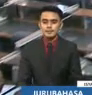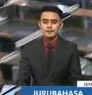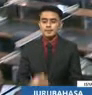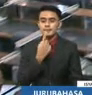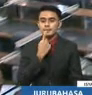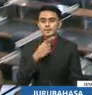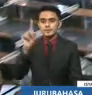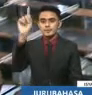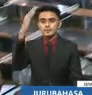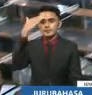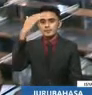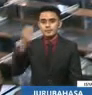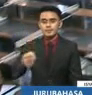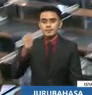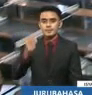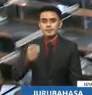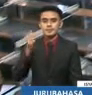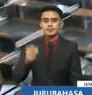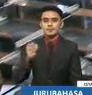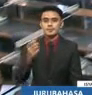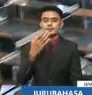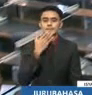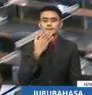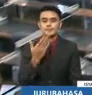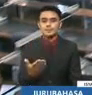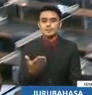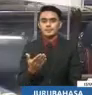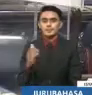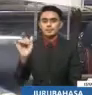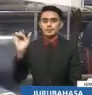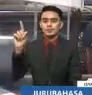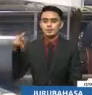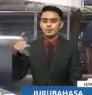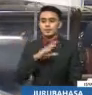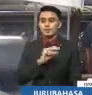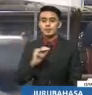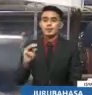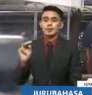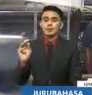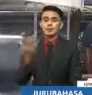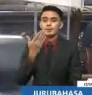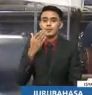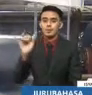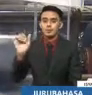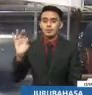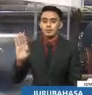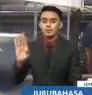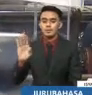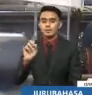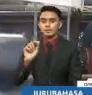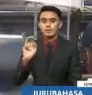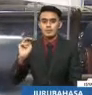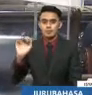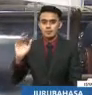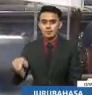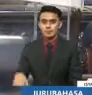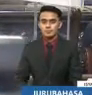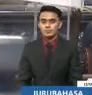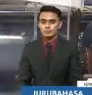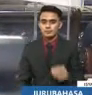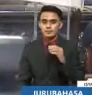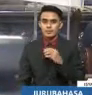Hai nirohim telah alaikum warahmatullah barakatuh cuma Aceh tapi kau cuma sehat Kalipare membentang kau